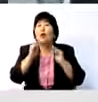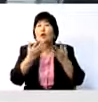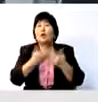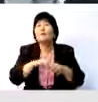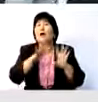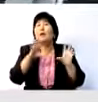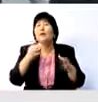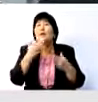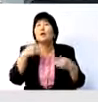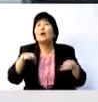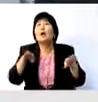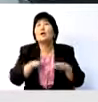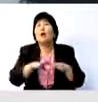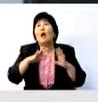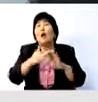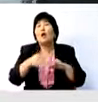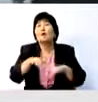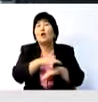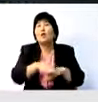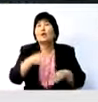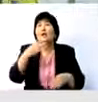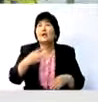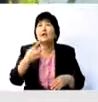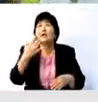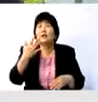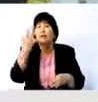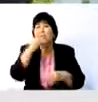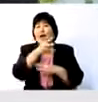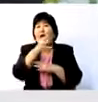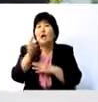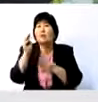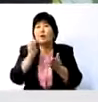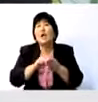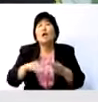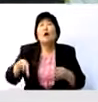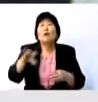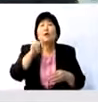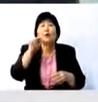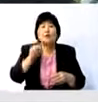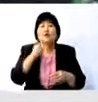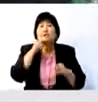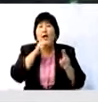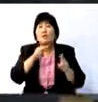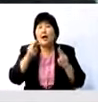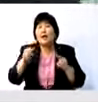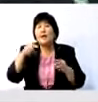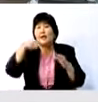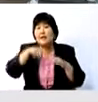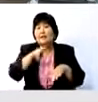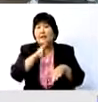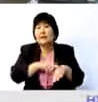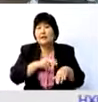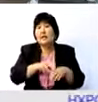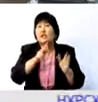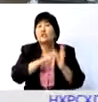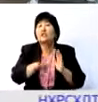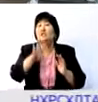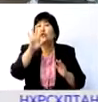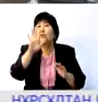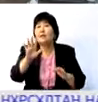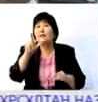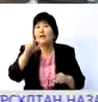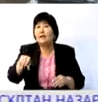барлығы соңғы үлгіде. Аудан көшелеріне 45 бейнекамера орнатылған. Барлығы осы жерден бақыланады. Ішкі істер бөлімінде 85 сақшы